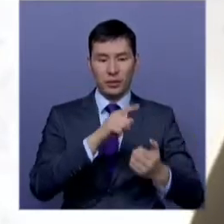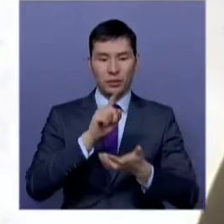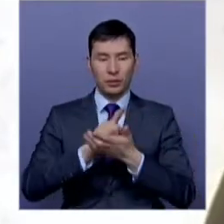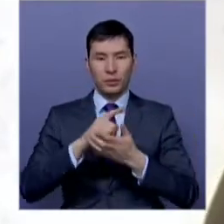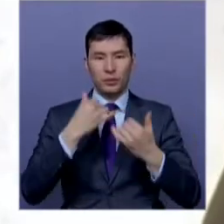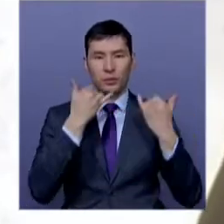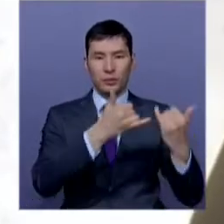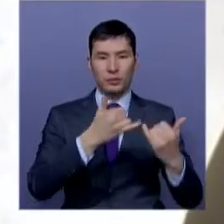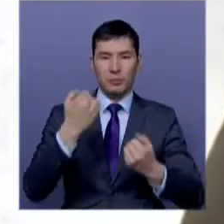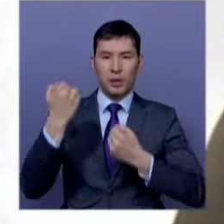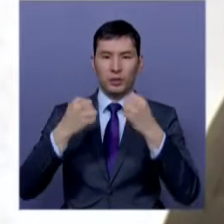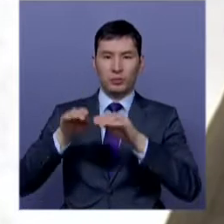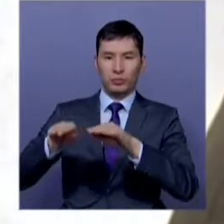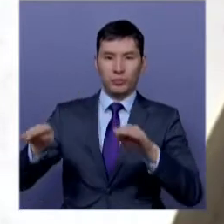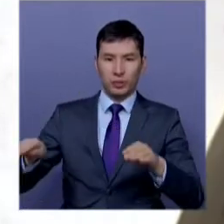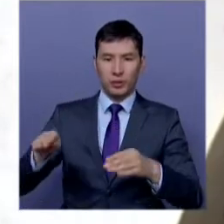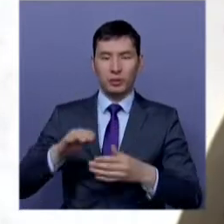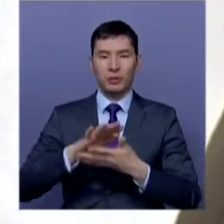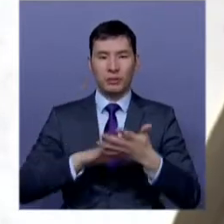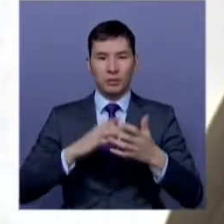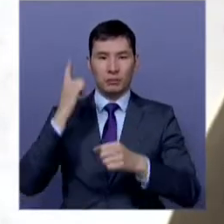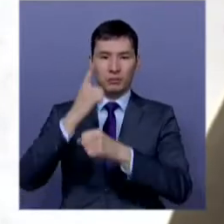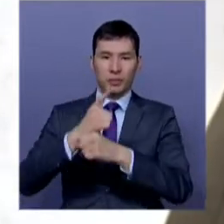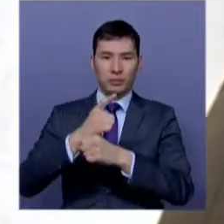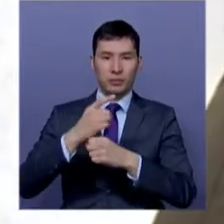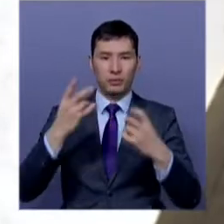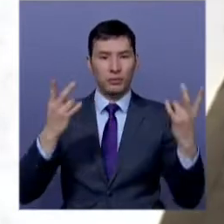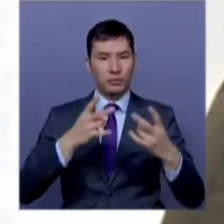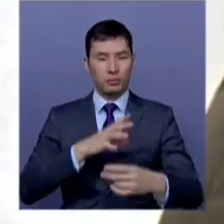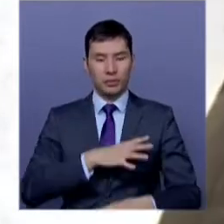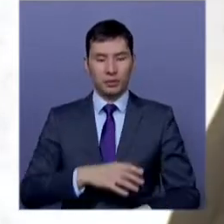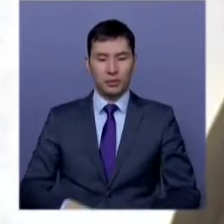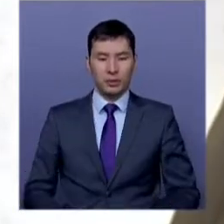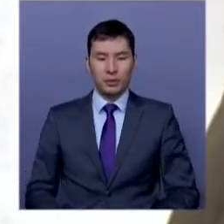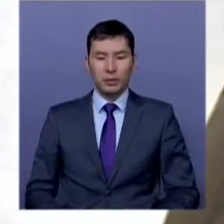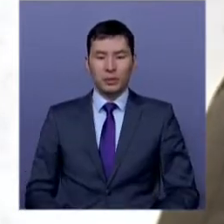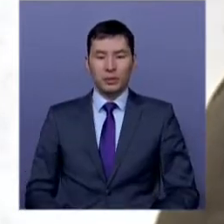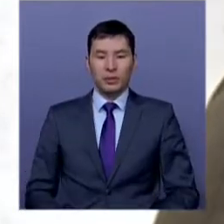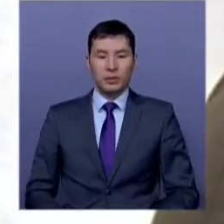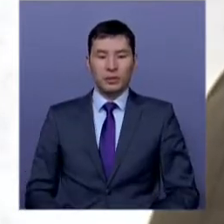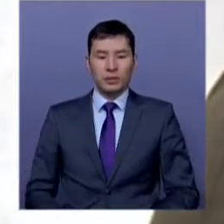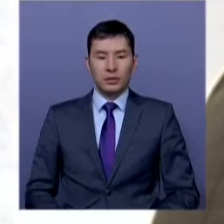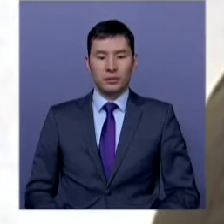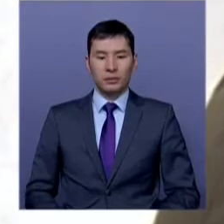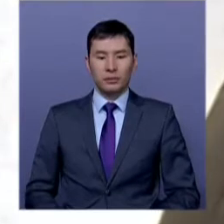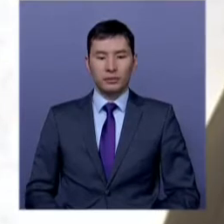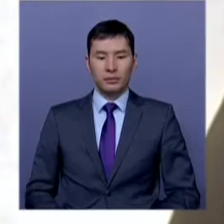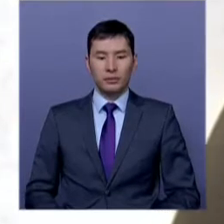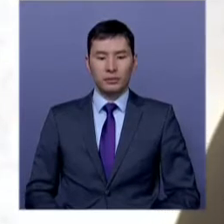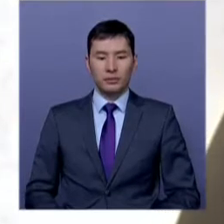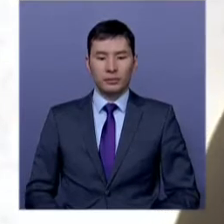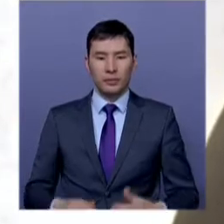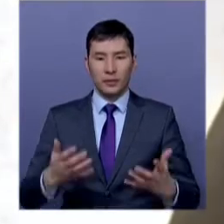салу керек еді жер үсті. Содан кейін барып тыйым салу керек еді. Яғни мына жағдайда олар жағдай жасамай жатып тыйым салып отыр.